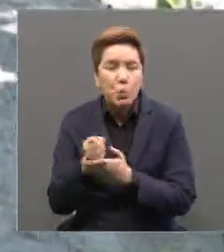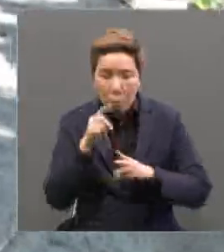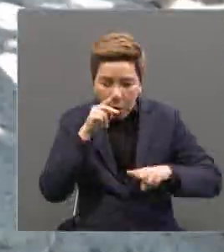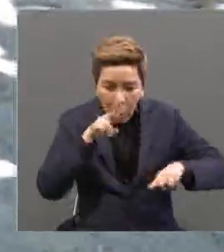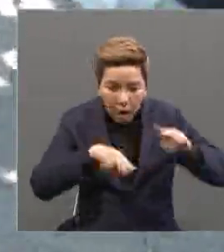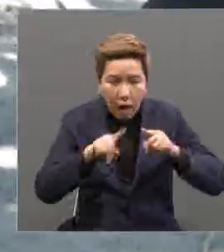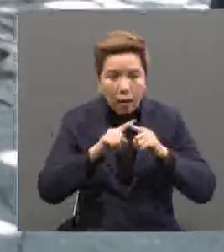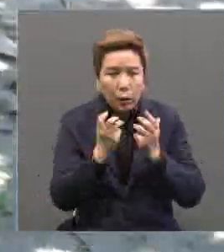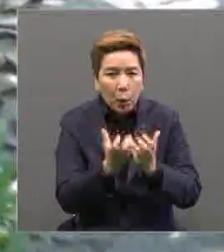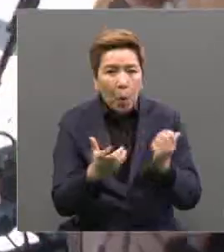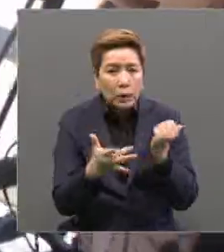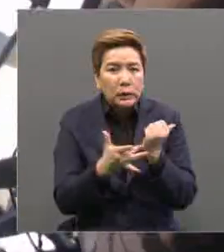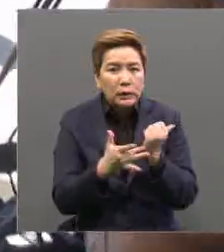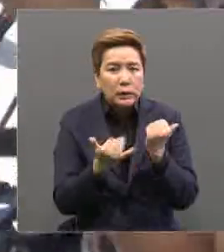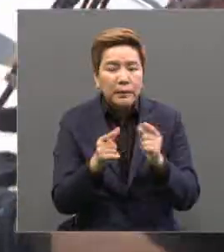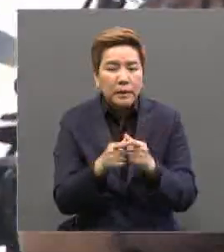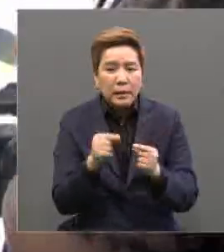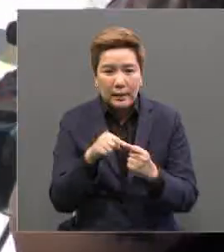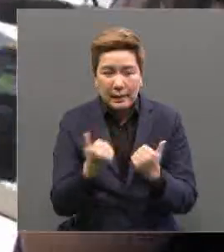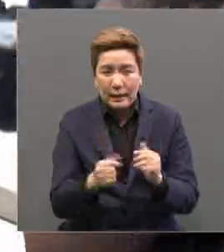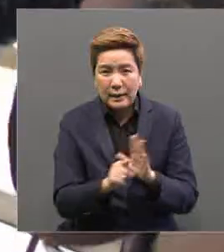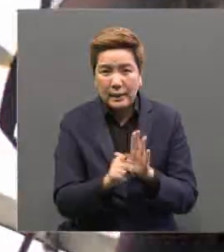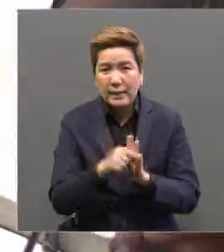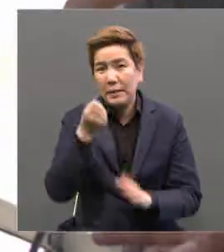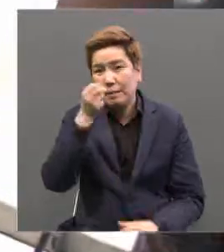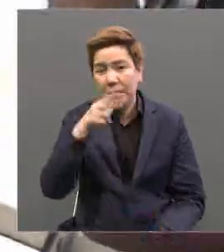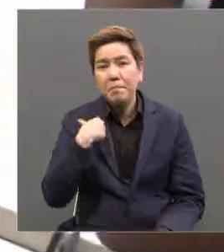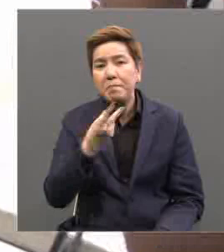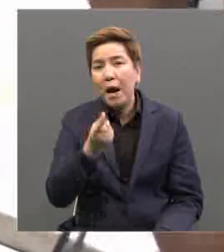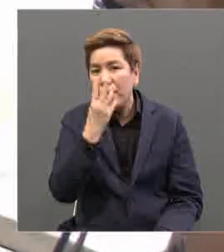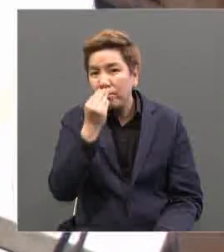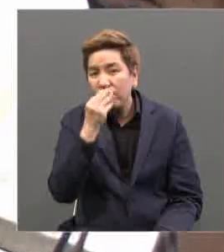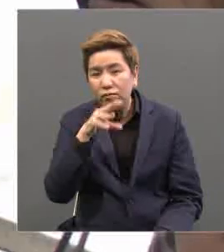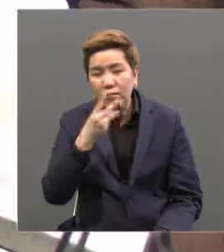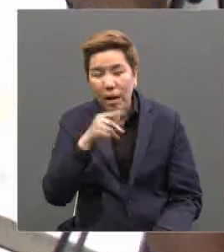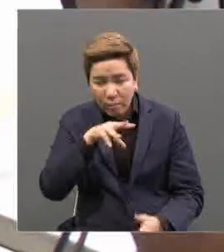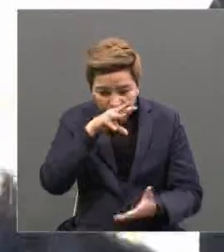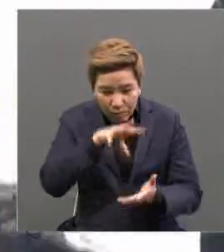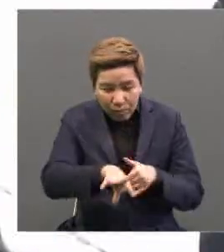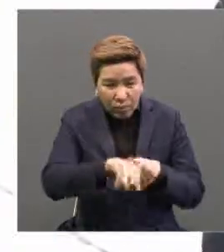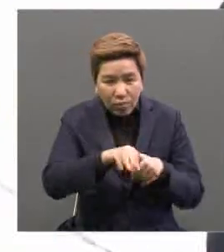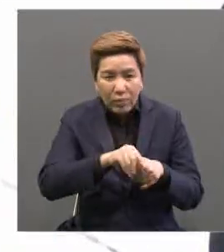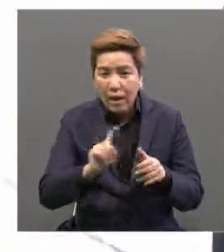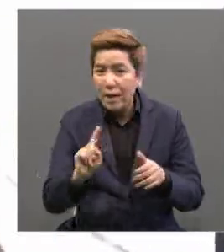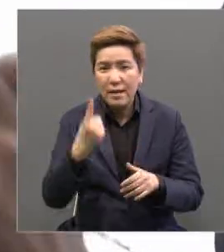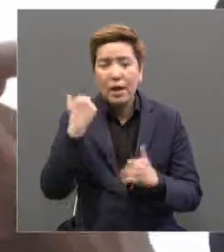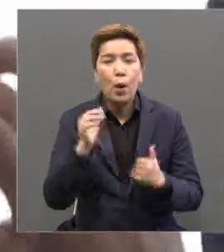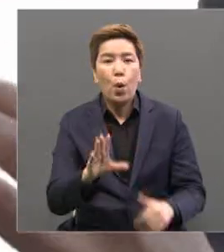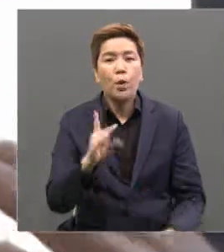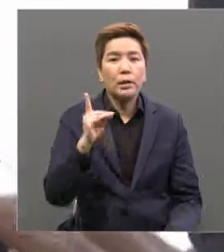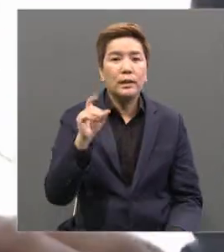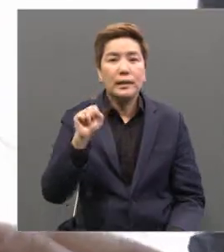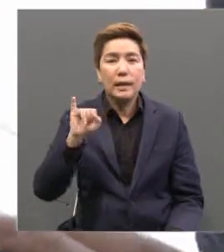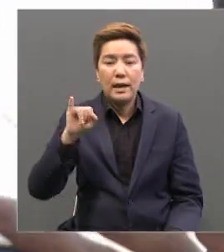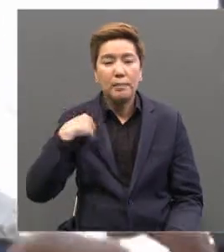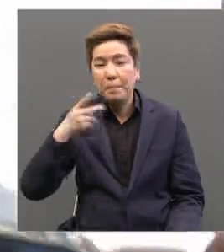าอุปกรณ์สื่ออิเล็กทรอนิกส์เป็นคดีที่13ของประเทศไทยที่มีสุนัขดมกลิ่นมาช่วยในคดีและเป็นคดีแรกของกรมสอบสวนคดีพิเศษนะครับ